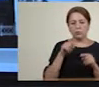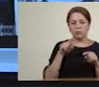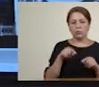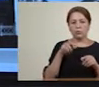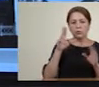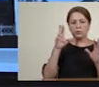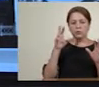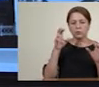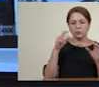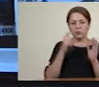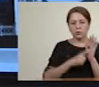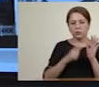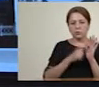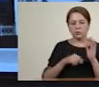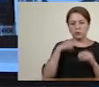870-yil